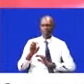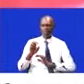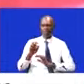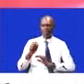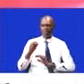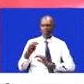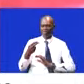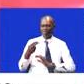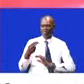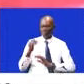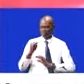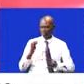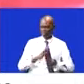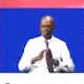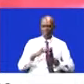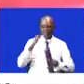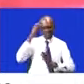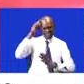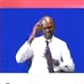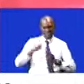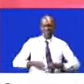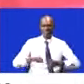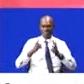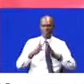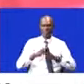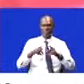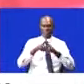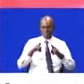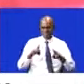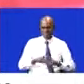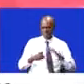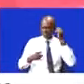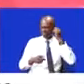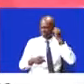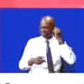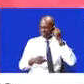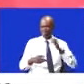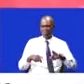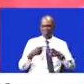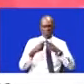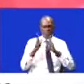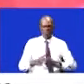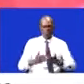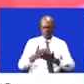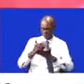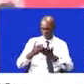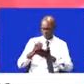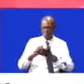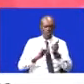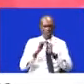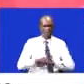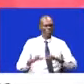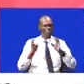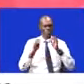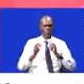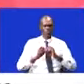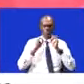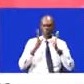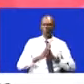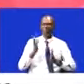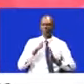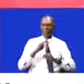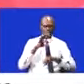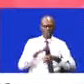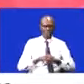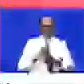lam, ogoye lam Migori nyaka kore kocho, Ogwedhi bende nyaka kore kocho. Diere kumoro odong, diere kumodong no kalre kawuok malo ni mondo alaw